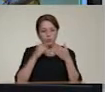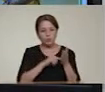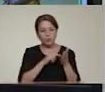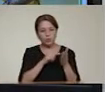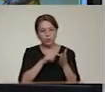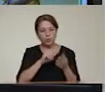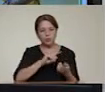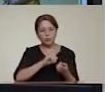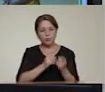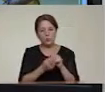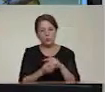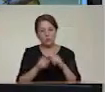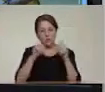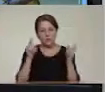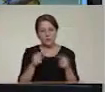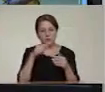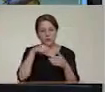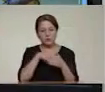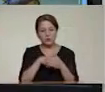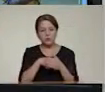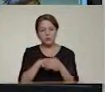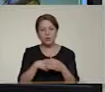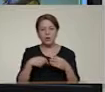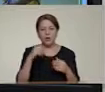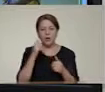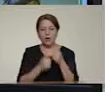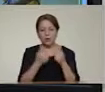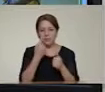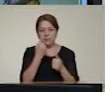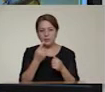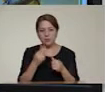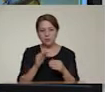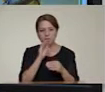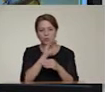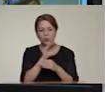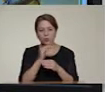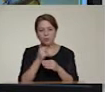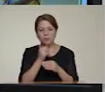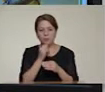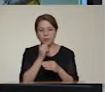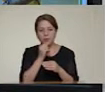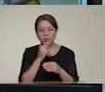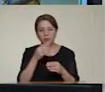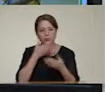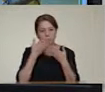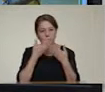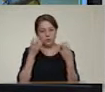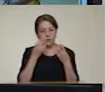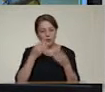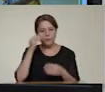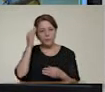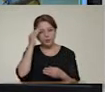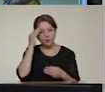o'rniga qavs ichida berilgan so'zlardan har bittasini qo'yib ko'rib o'qib chiqing.